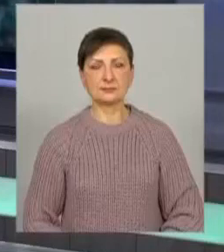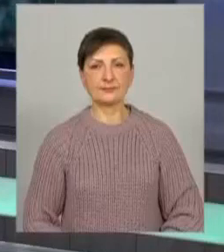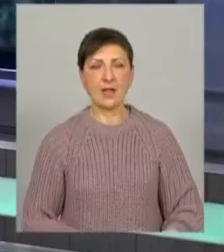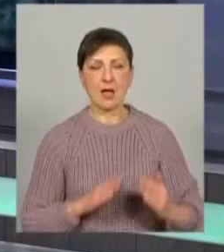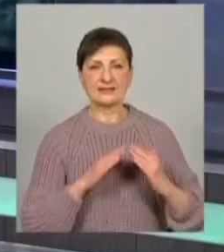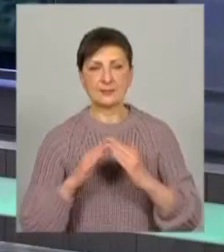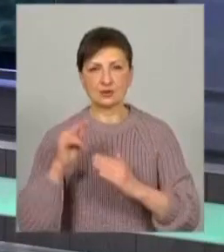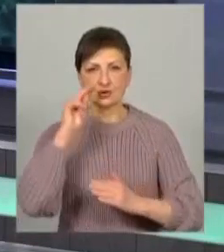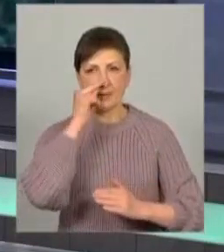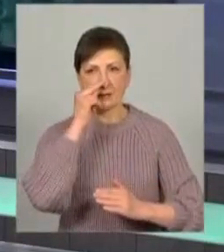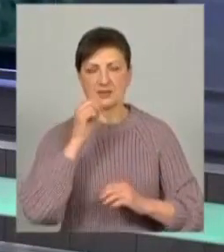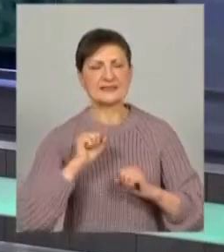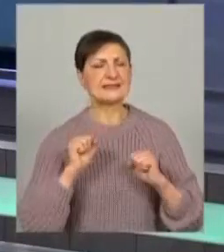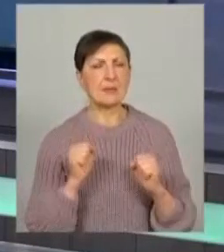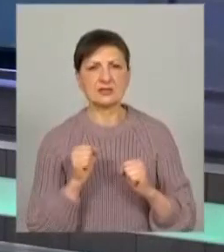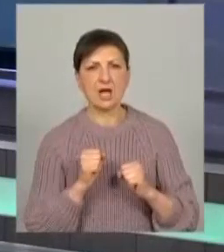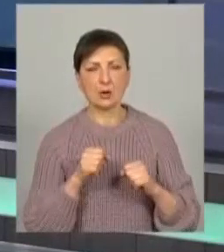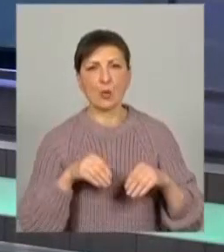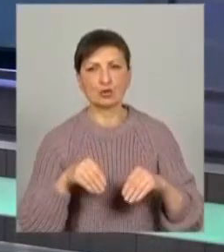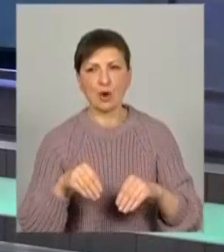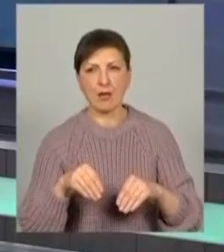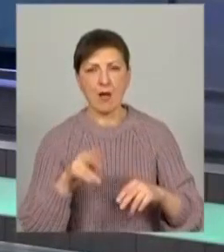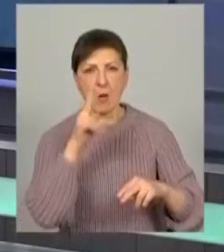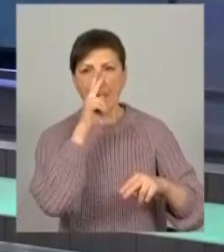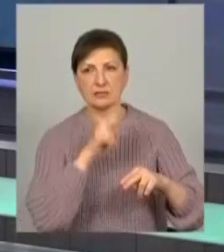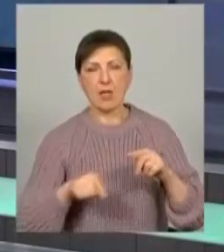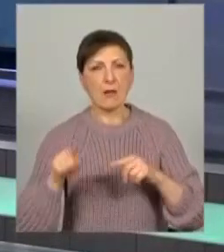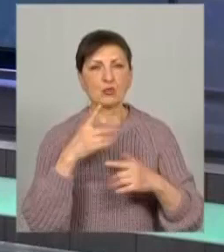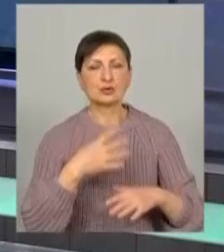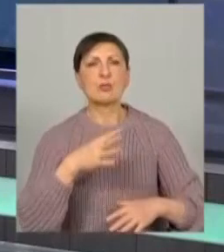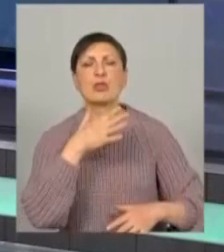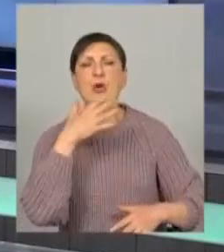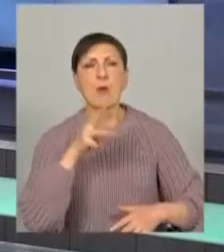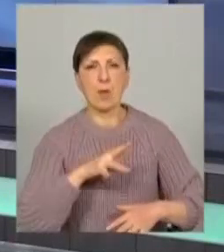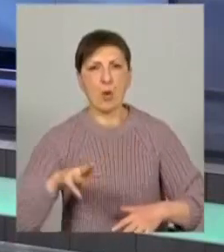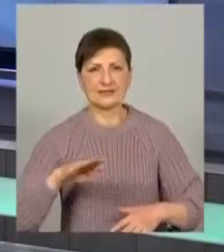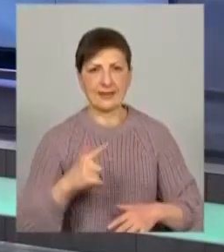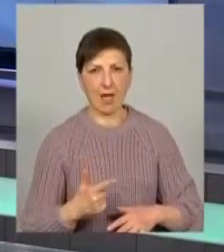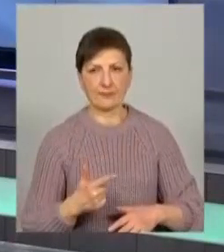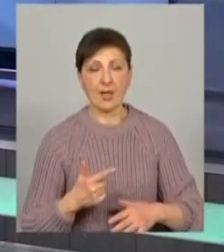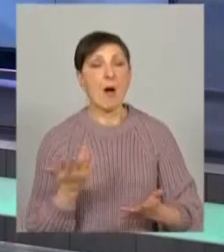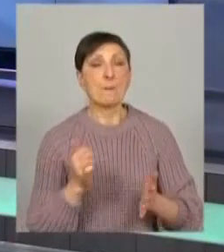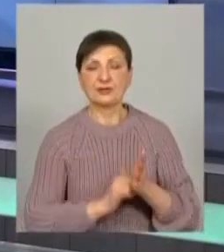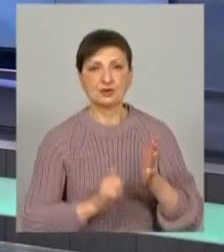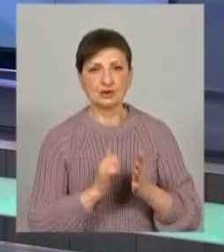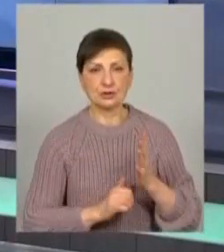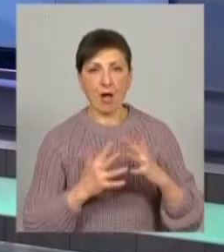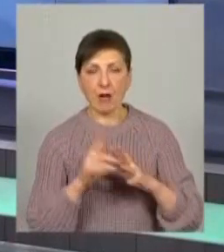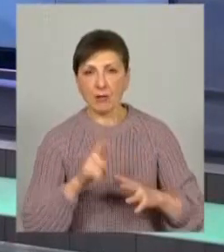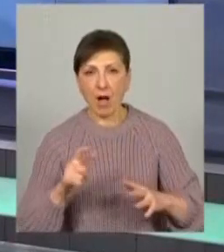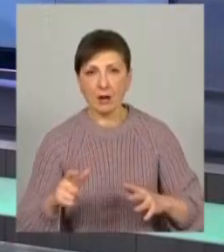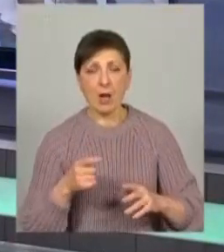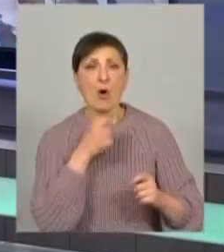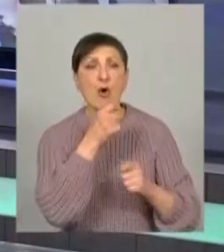в теплицах Шымкента замерзает урожай потеря некоторых хозяйства достигает сотен миллионов тенге По какой причине аграрии которые